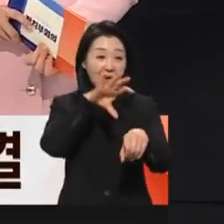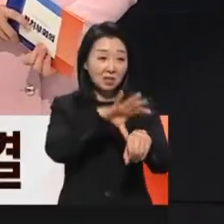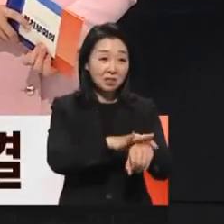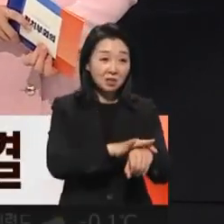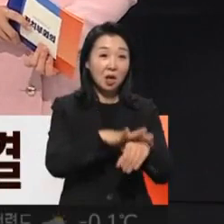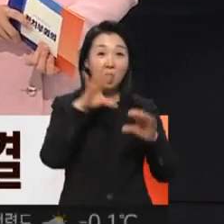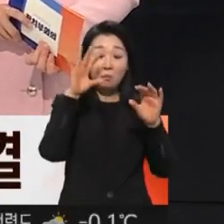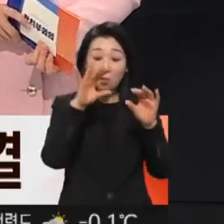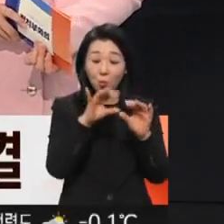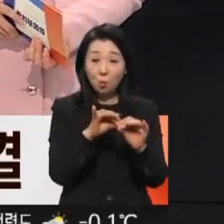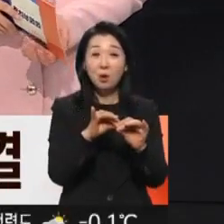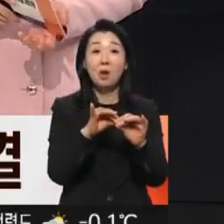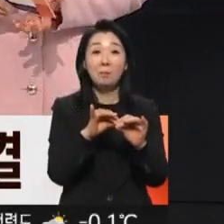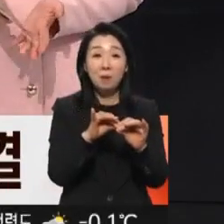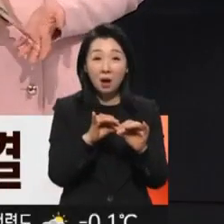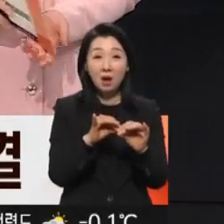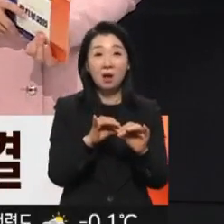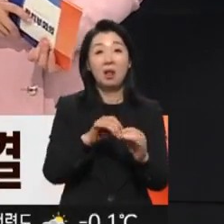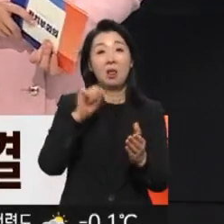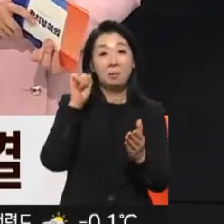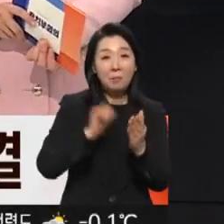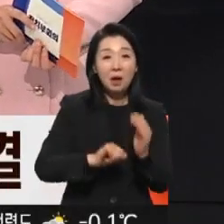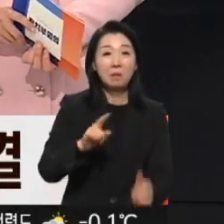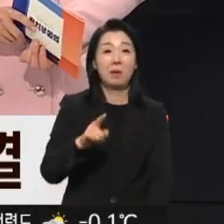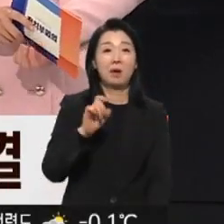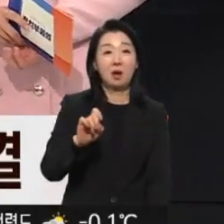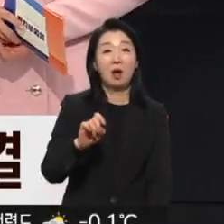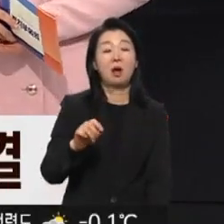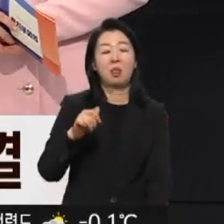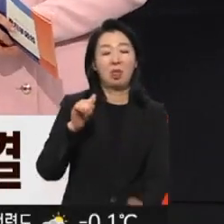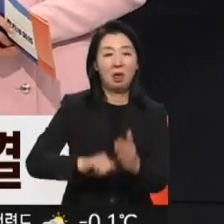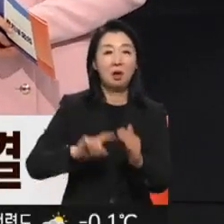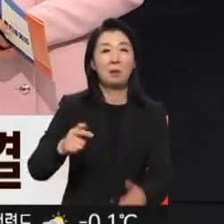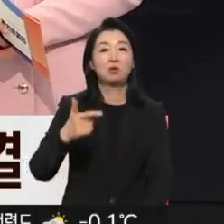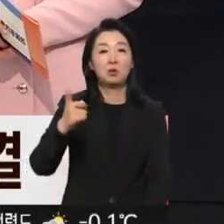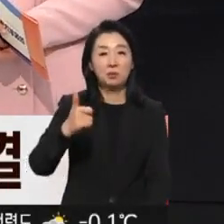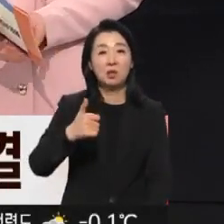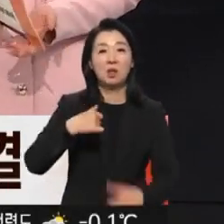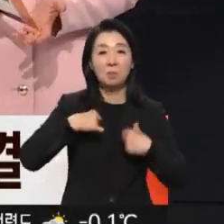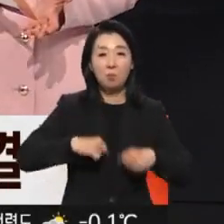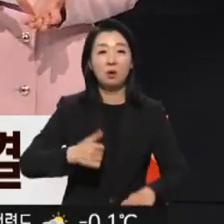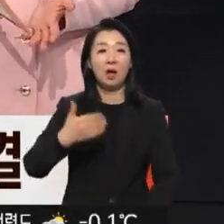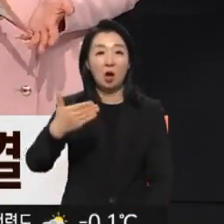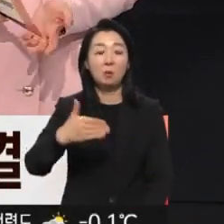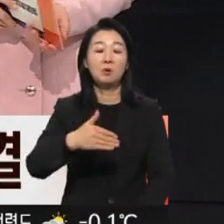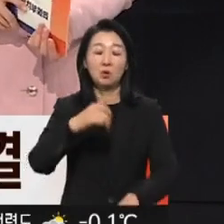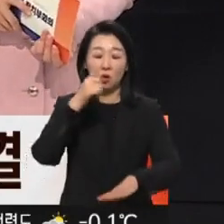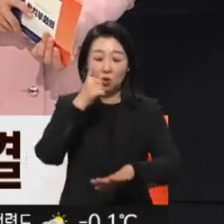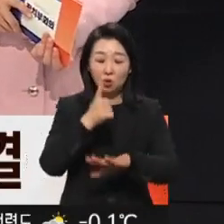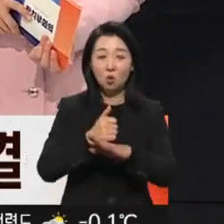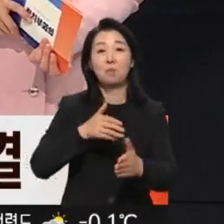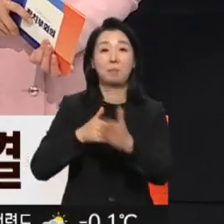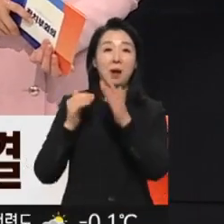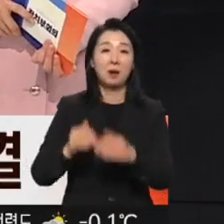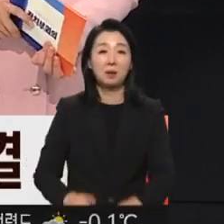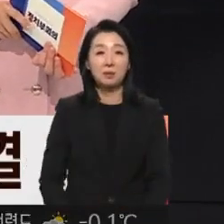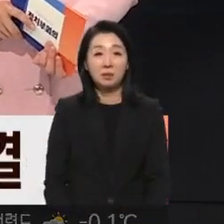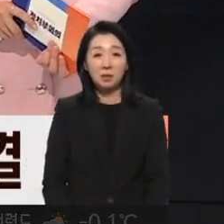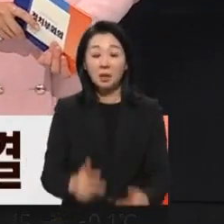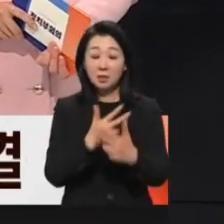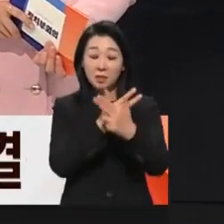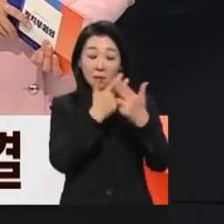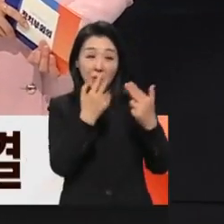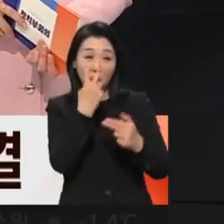가결 101표, 부결 161표, 그리고 기권 9표로 부결됐습니다. 네. 이재명 대표에 대한 검찰 수사가 진행 중인